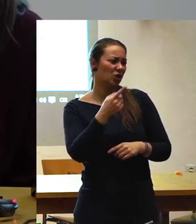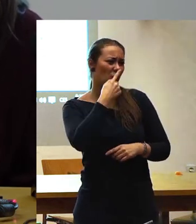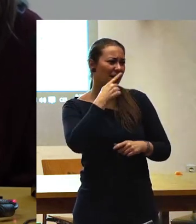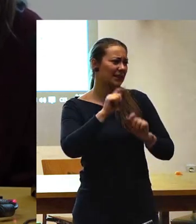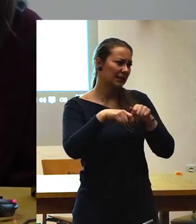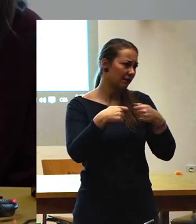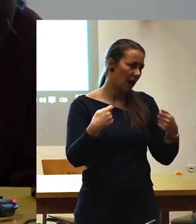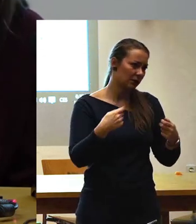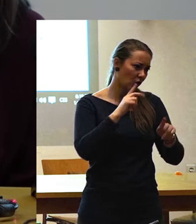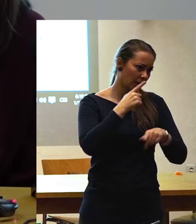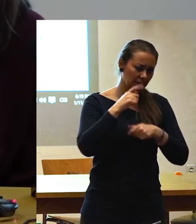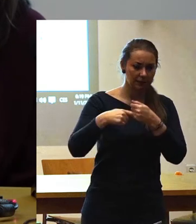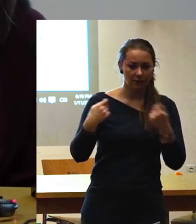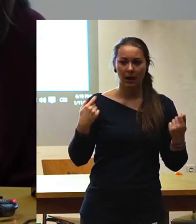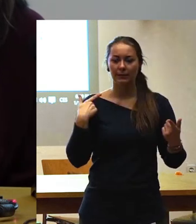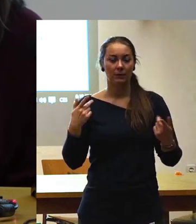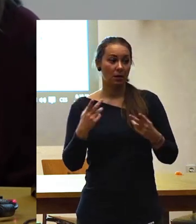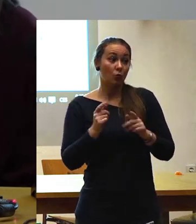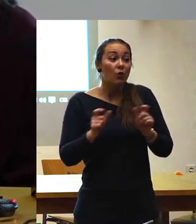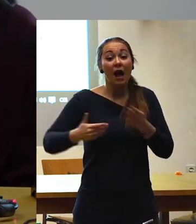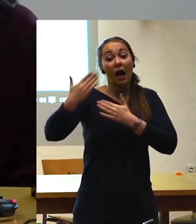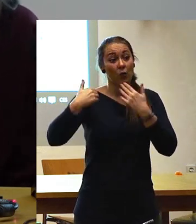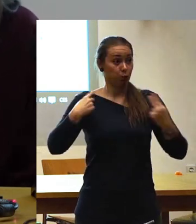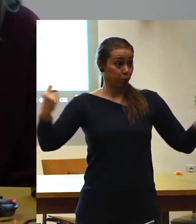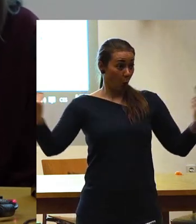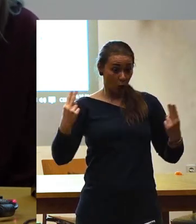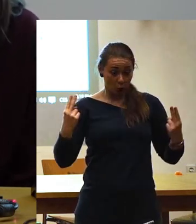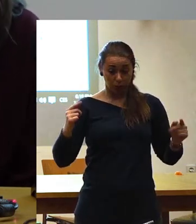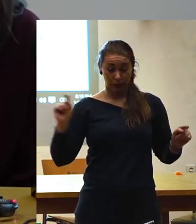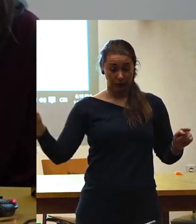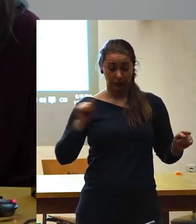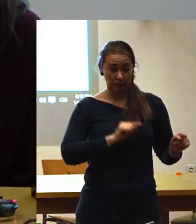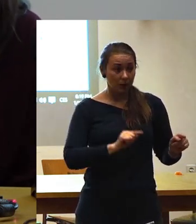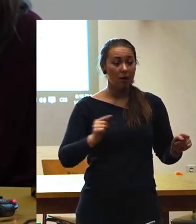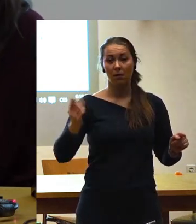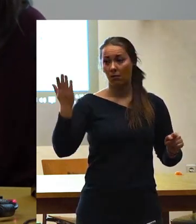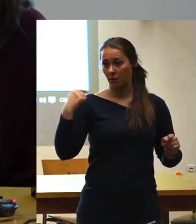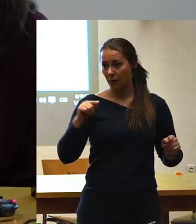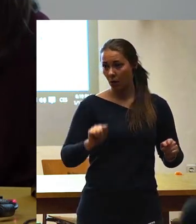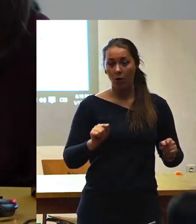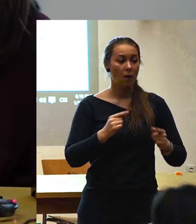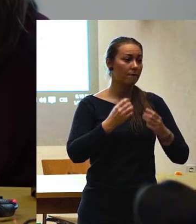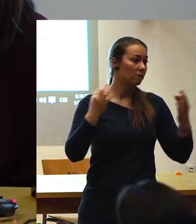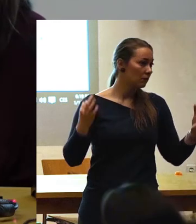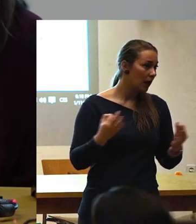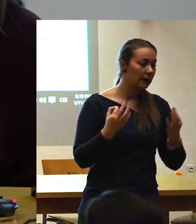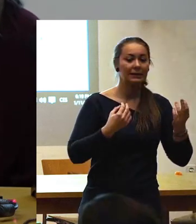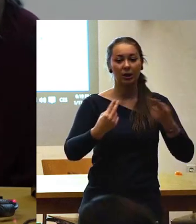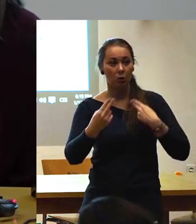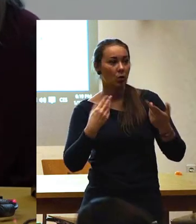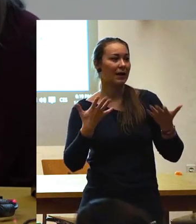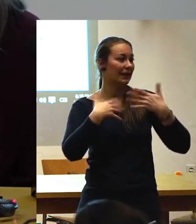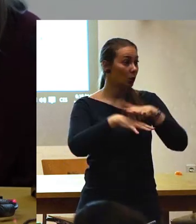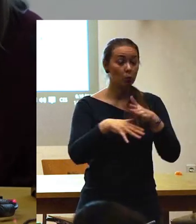protože podobně jak v Sovětském svazu, tak v Československu probíhaly ty otázky nebo diskuze ohledně inkluze